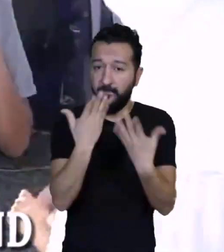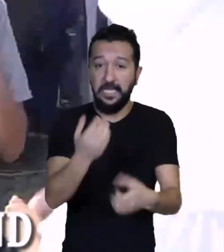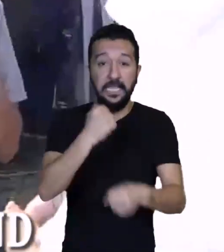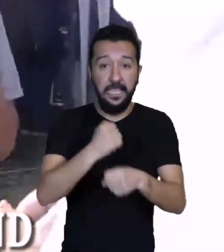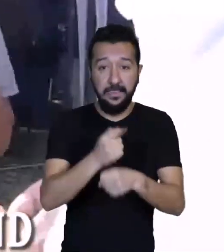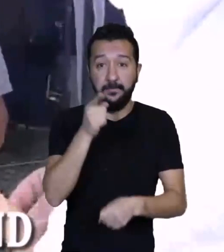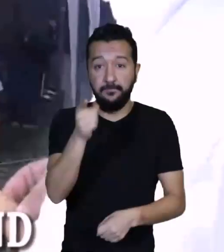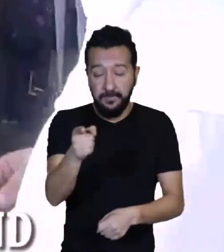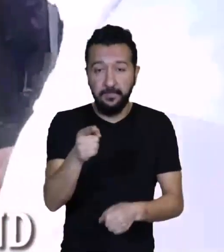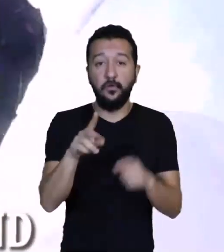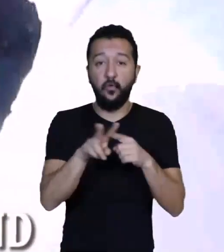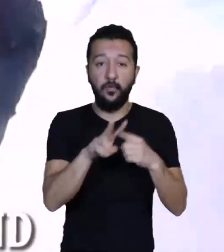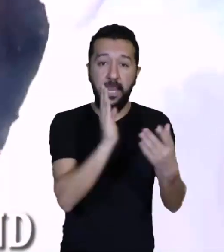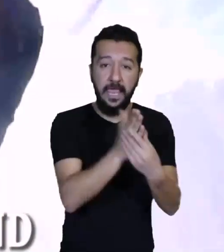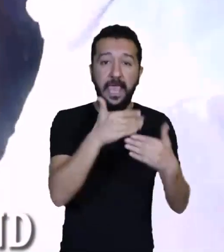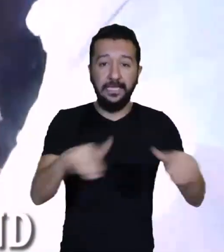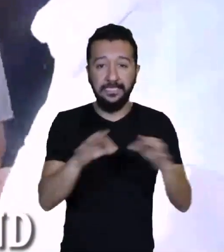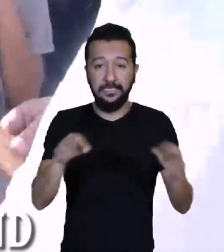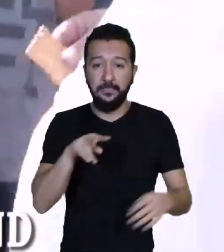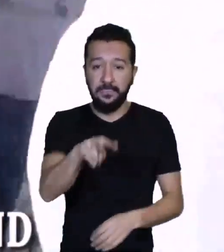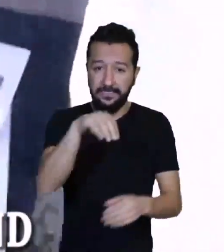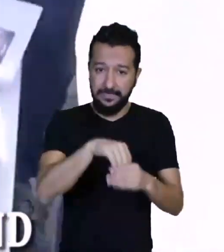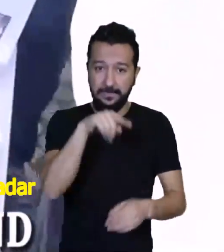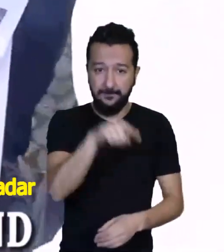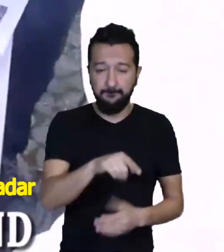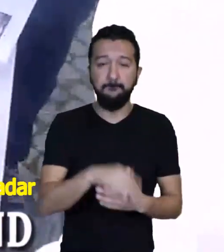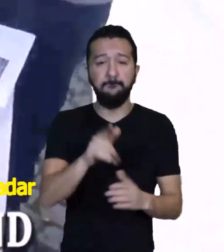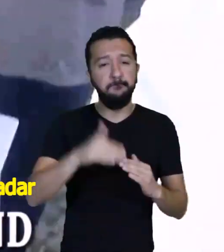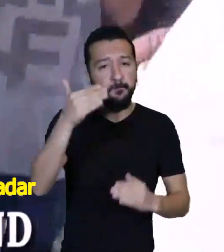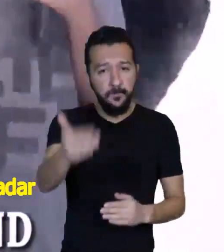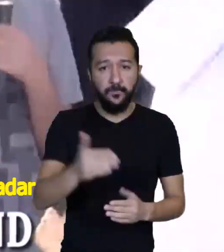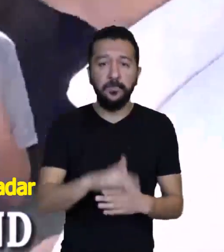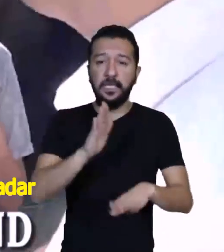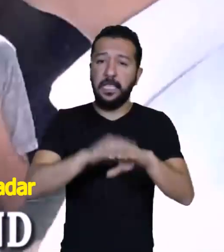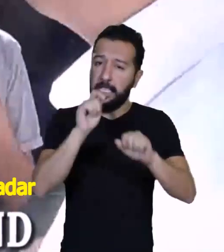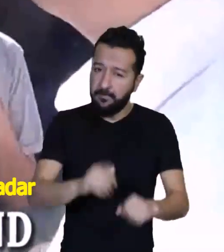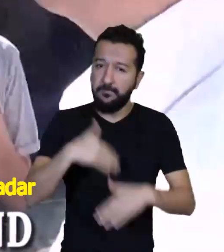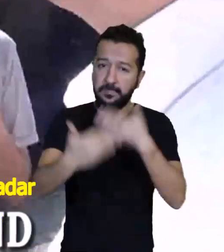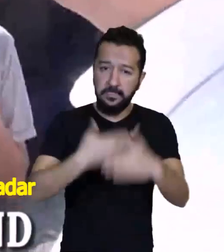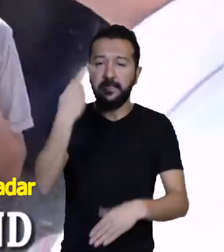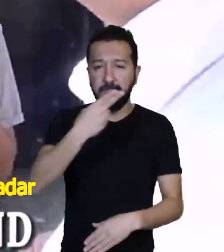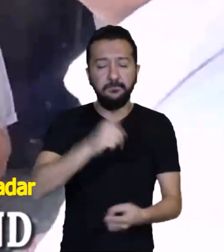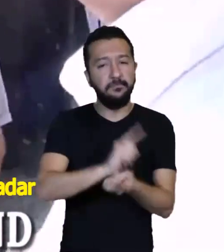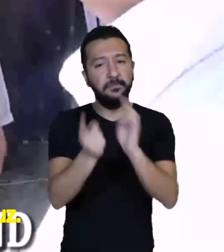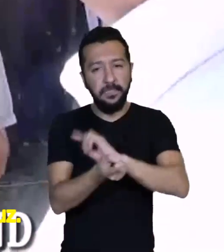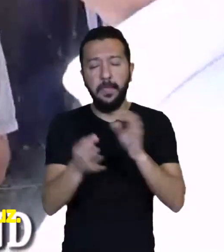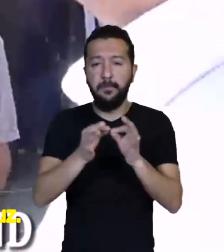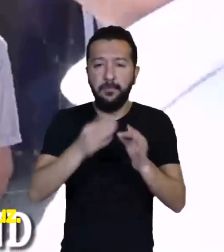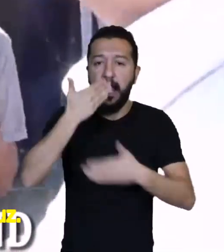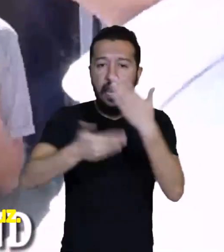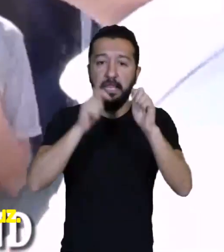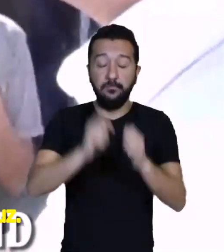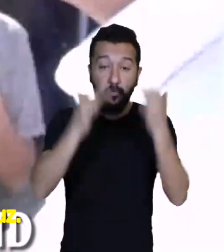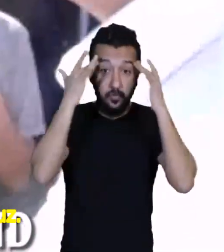Getem kütüphane ve engelsizçizgiler.com üzerinden. Bundan sonra da yapabildiğimiz kadar çizgi roman betimlemesi yapıp çizgi